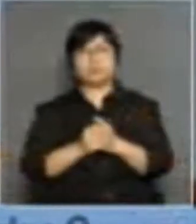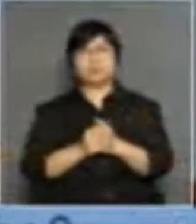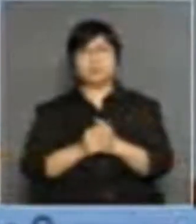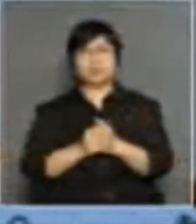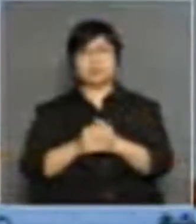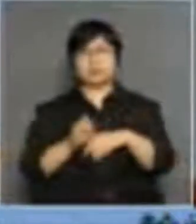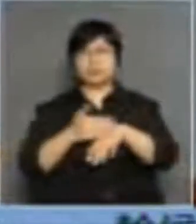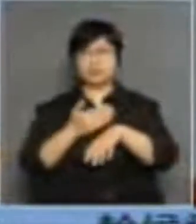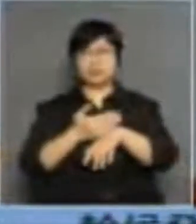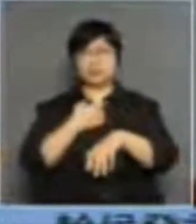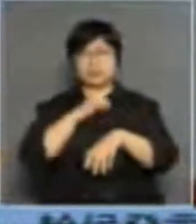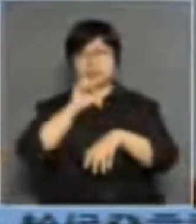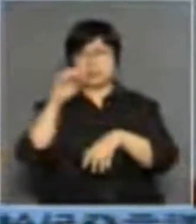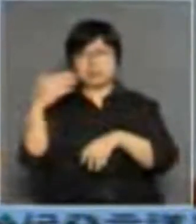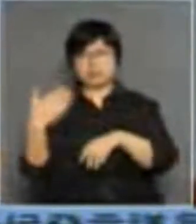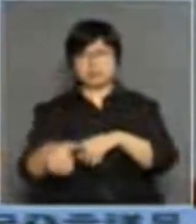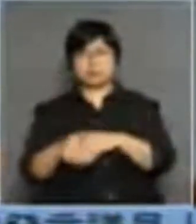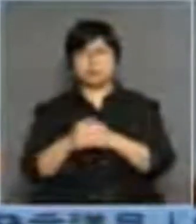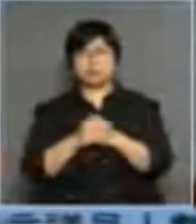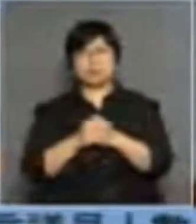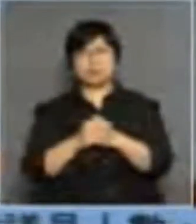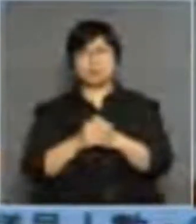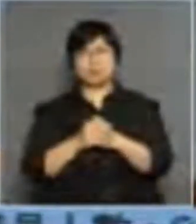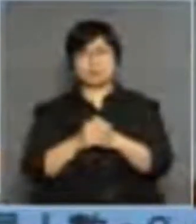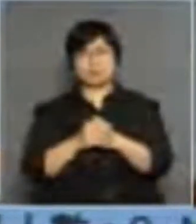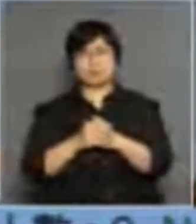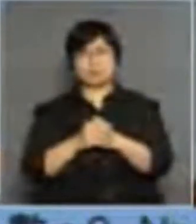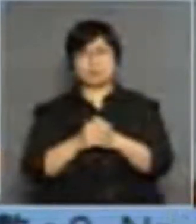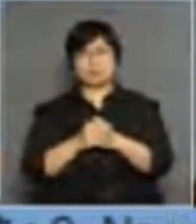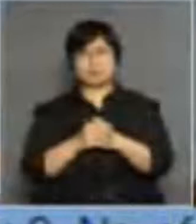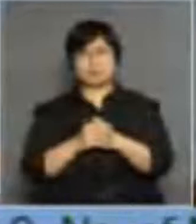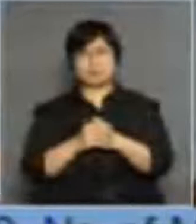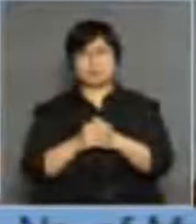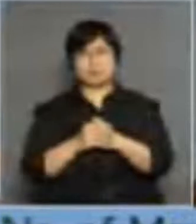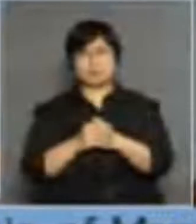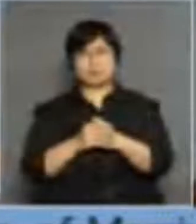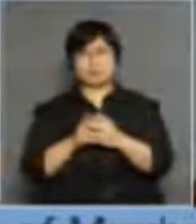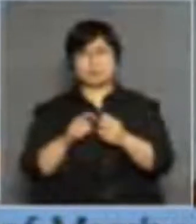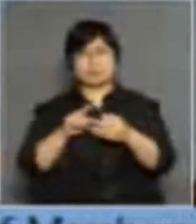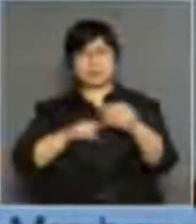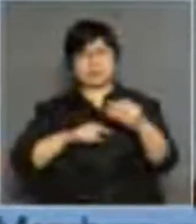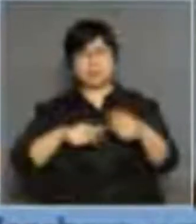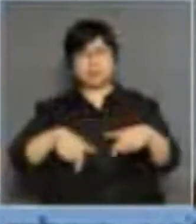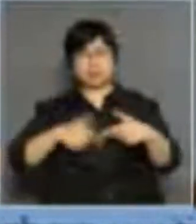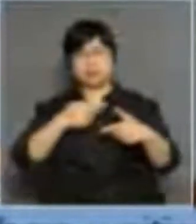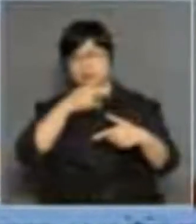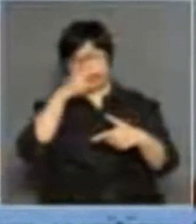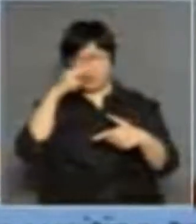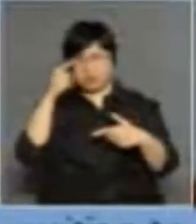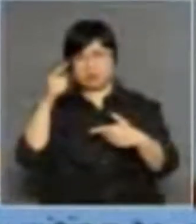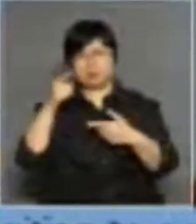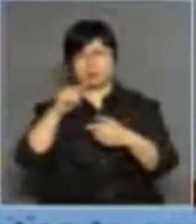话呢我就即是讲了这个沉香的问题不讲了。